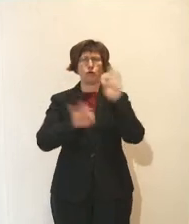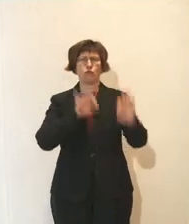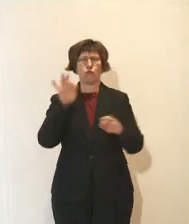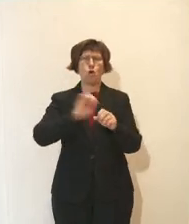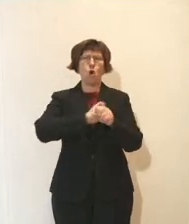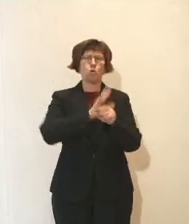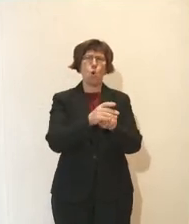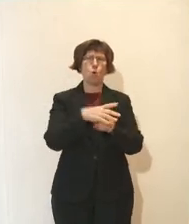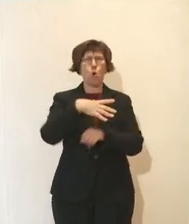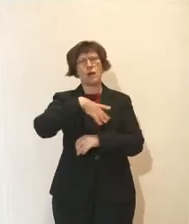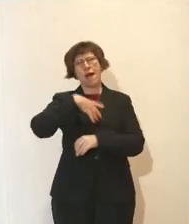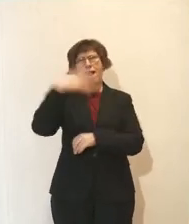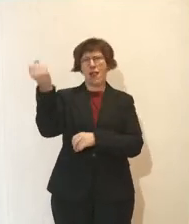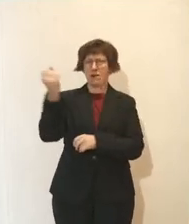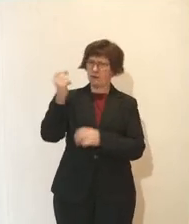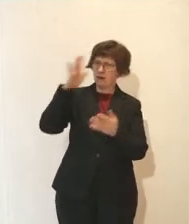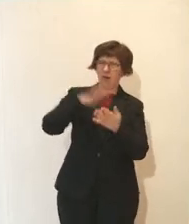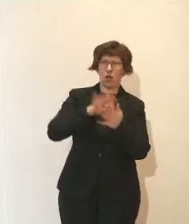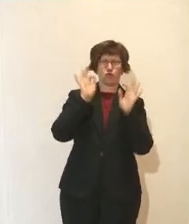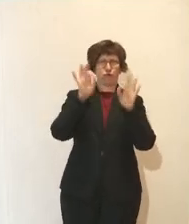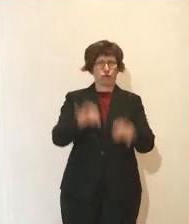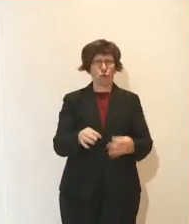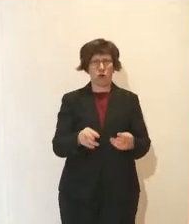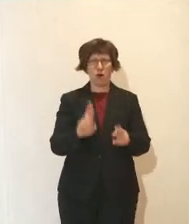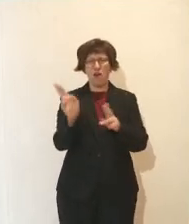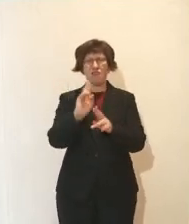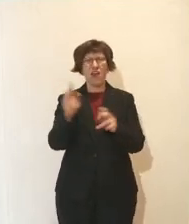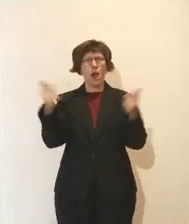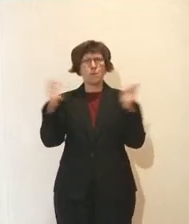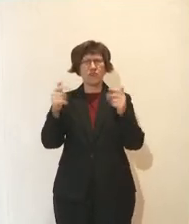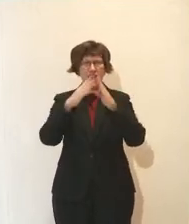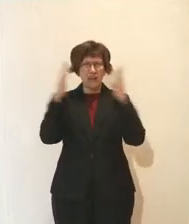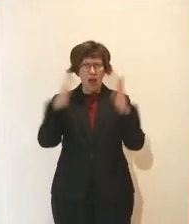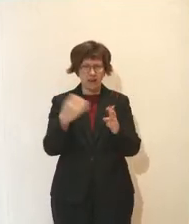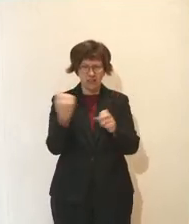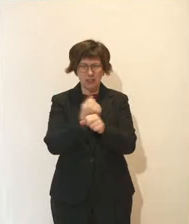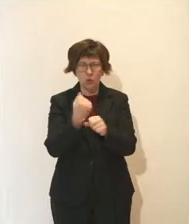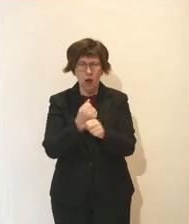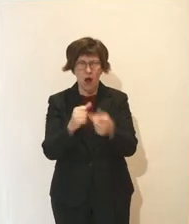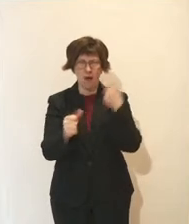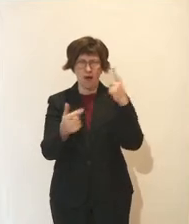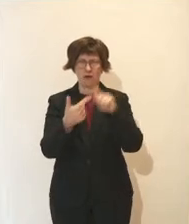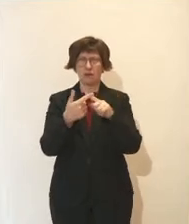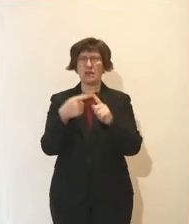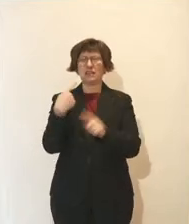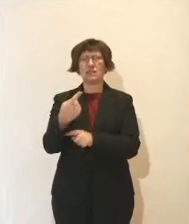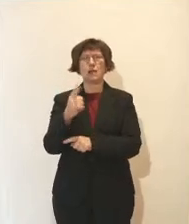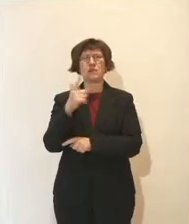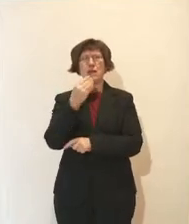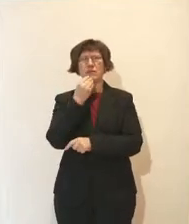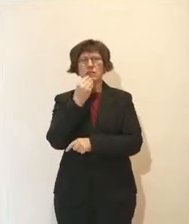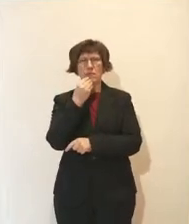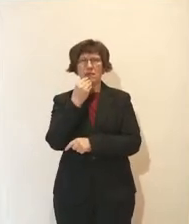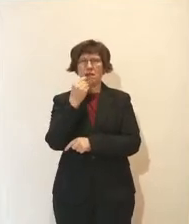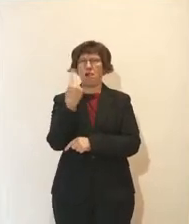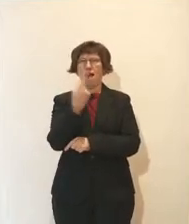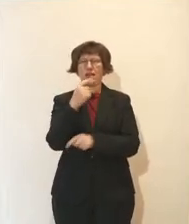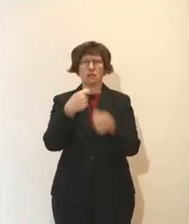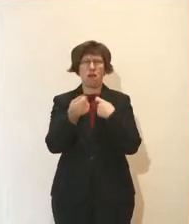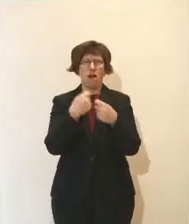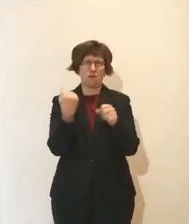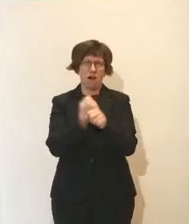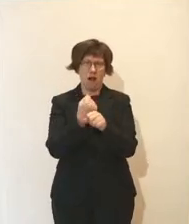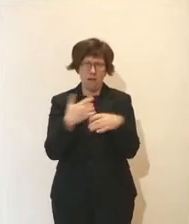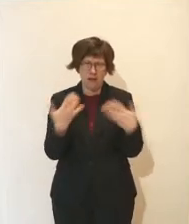corona helden und corona helden denjenigen die in den pflegeeinrichtungen arbeiten denjenigen die im lebensmittel einzelhandel tätig